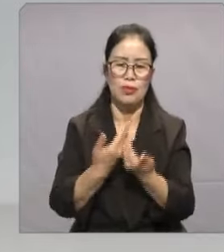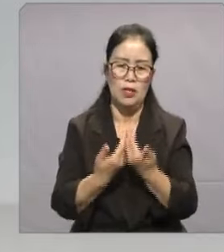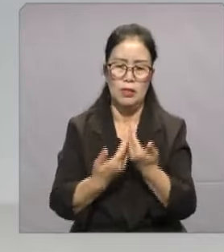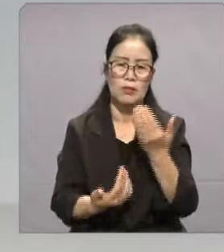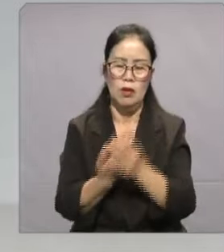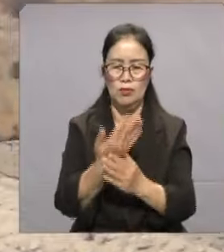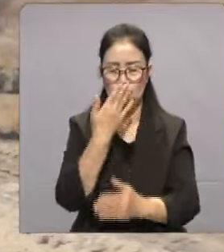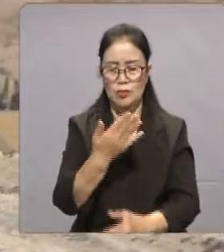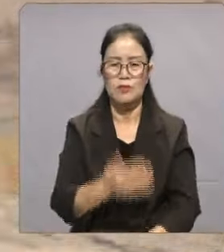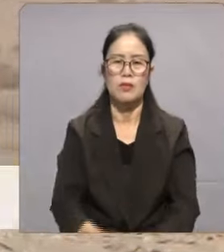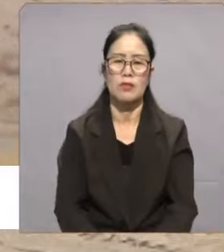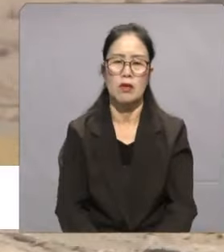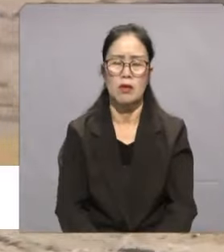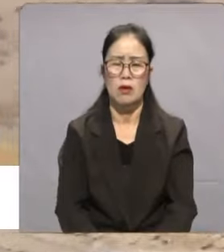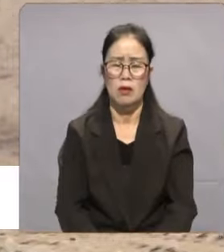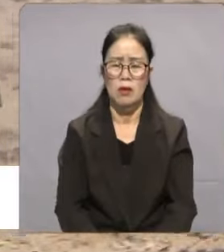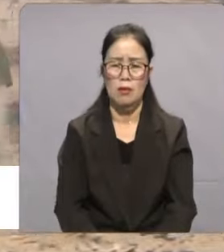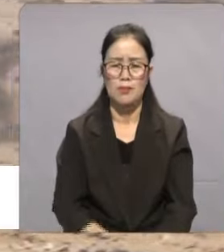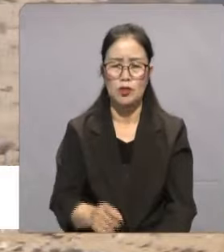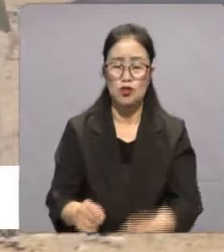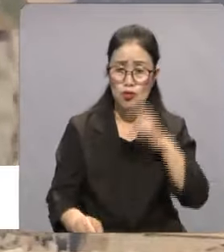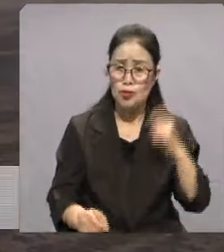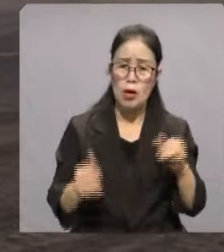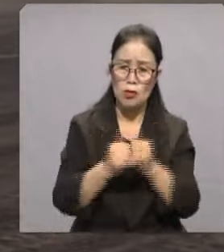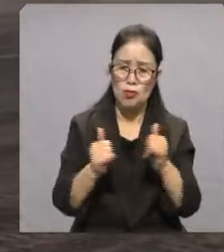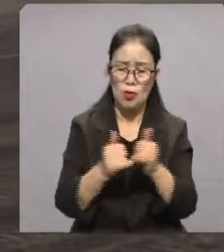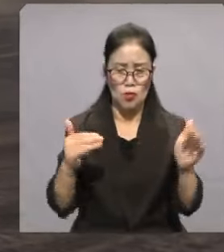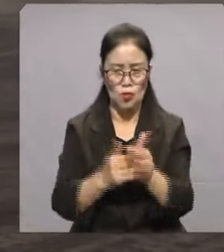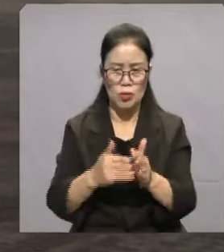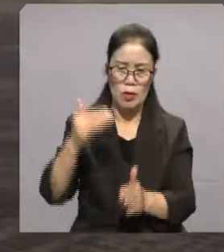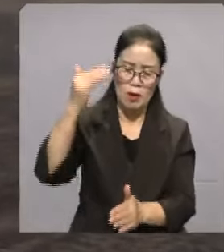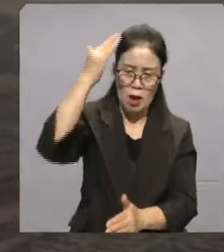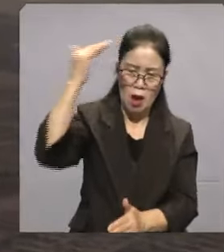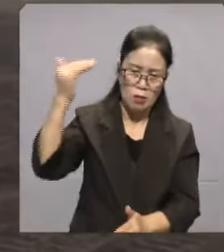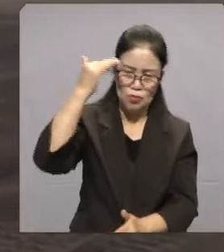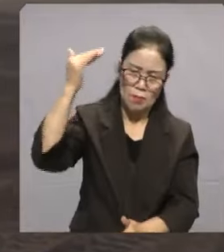큽니다. 최악의 경우 우크라이나 전 종식에 장애가 된다는